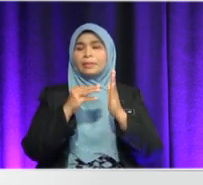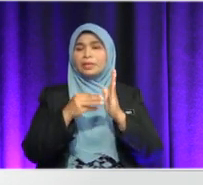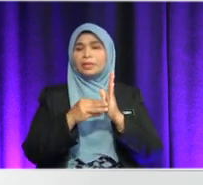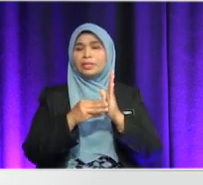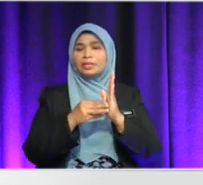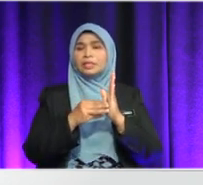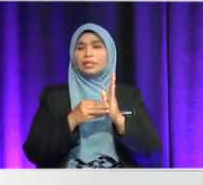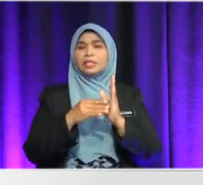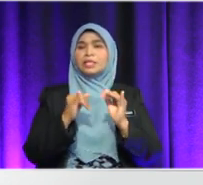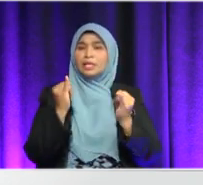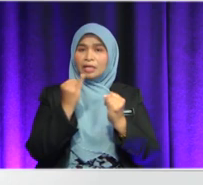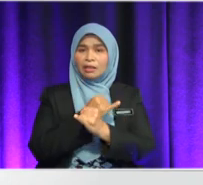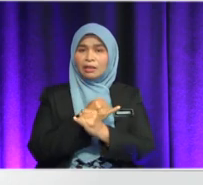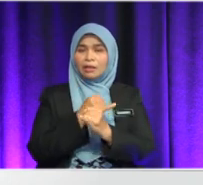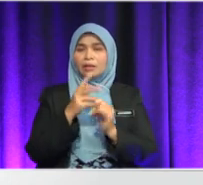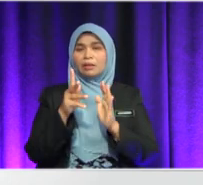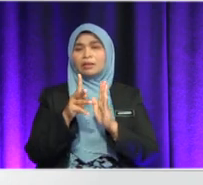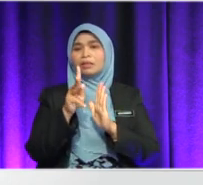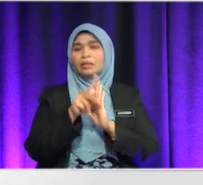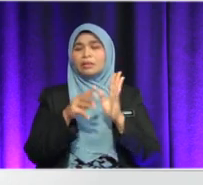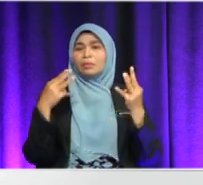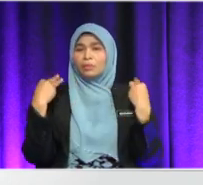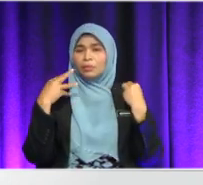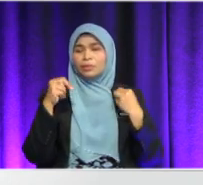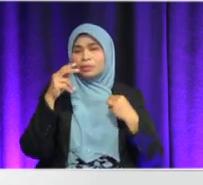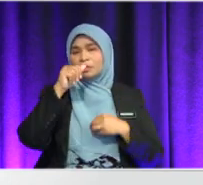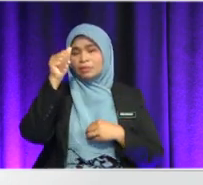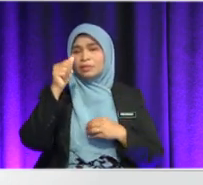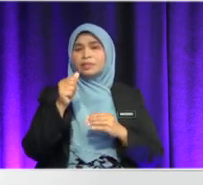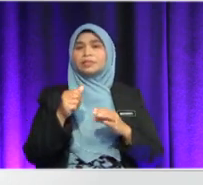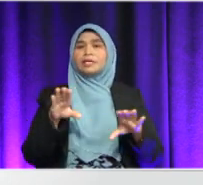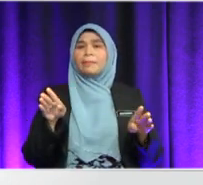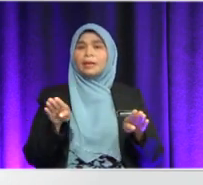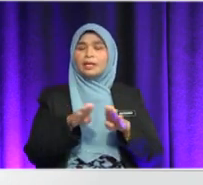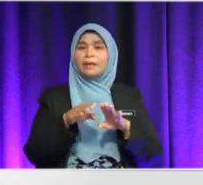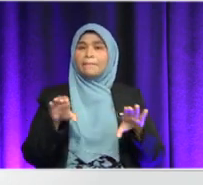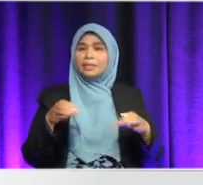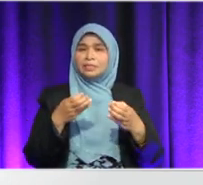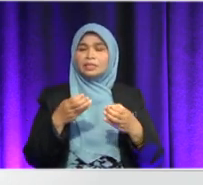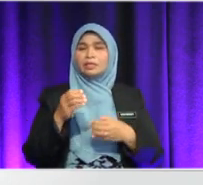mengingkari perwujudan Allah subhanahu wa ta'ala sebagai pencipta Al kholaq